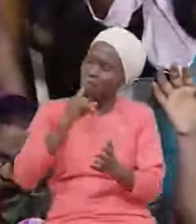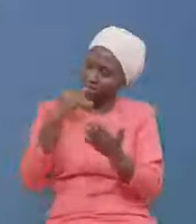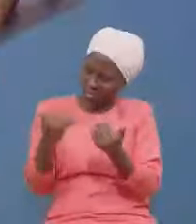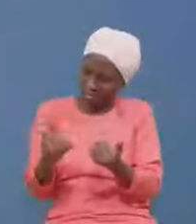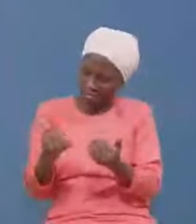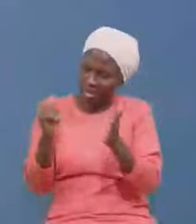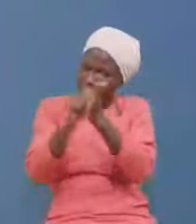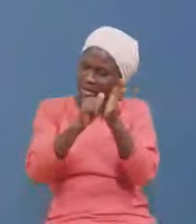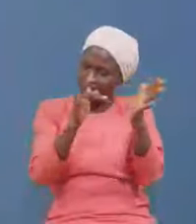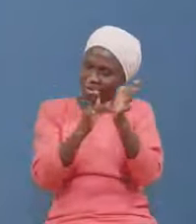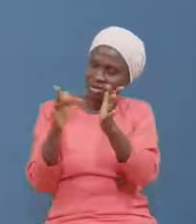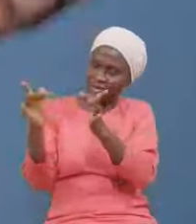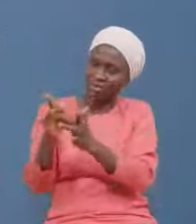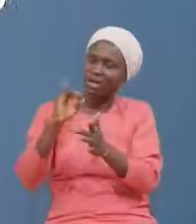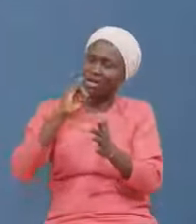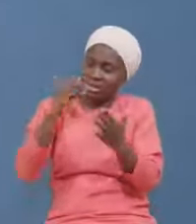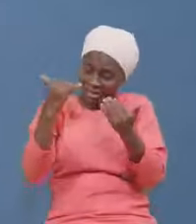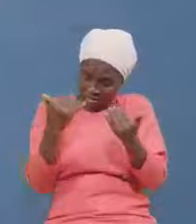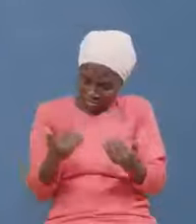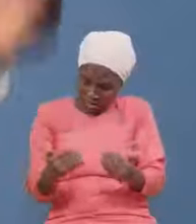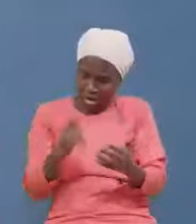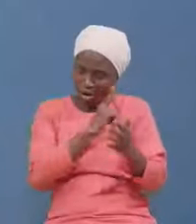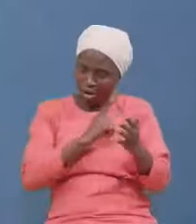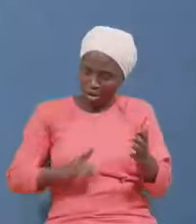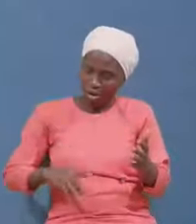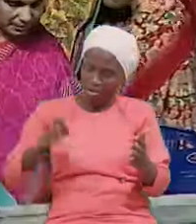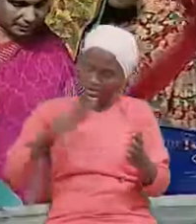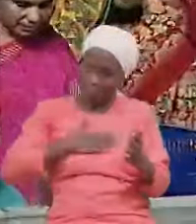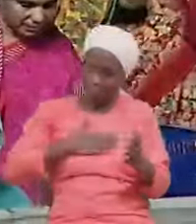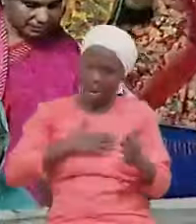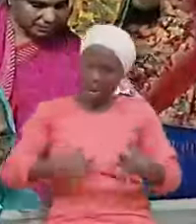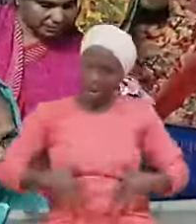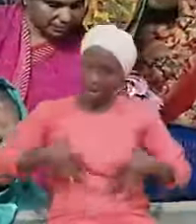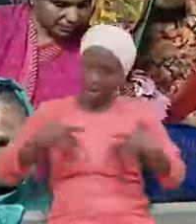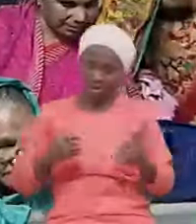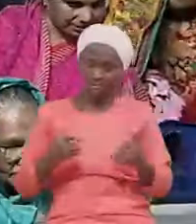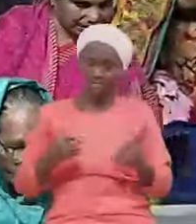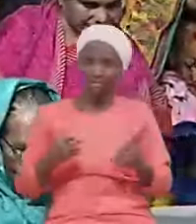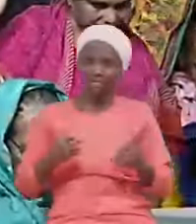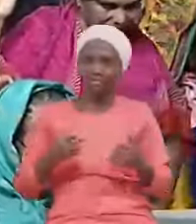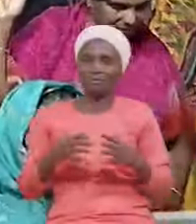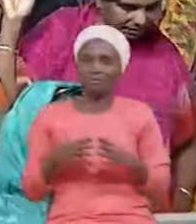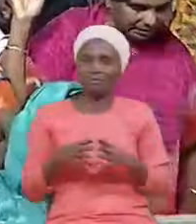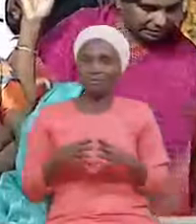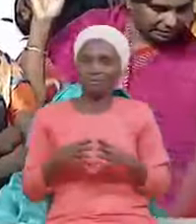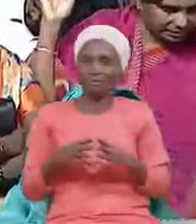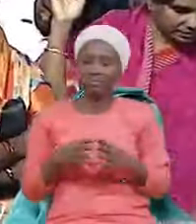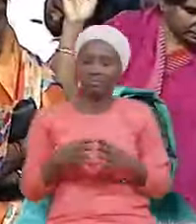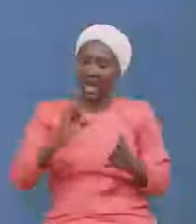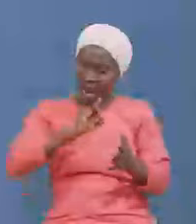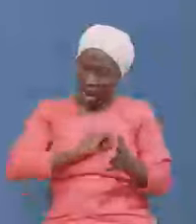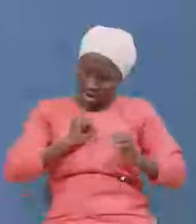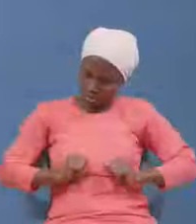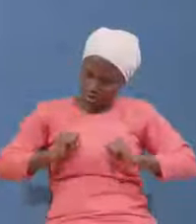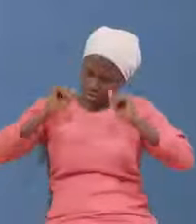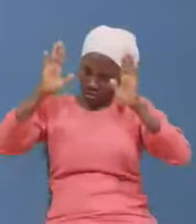That Jesus is now the Lord of my life. యేసు ఇప్పుడు నా జీవితానికి ప్రభు అని. I